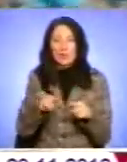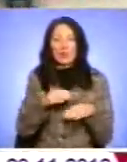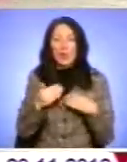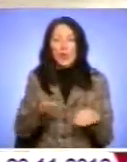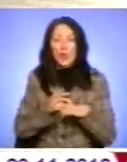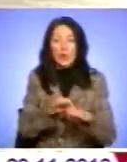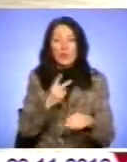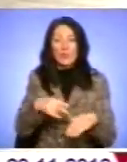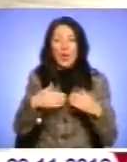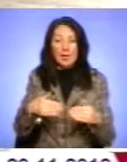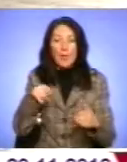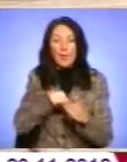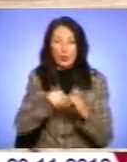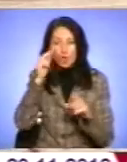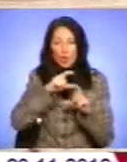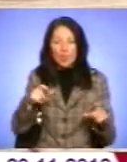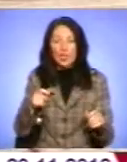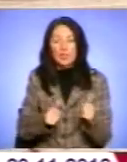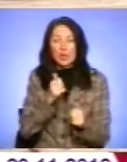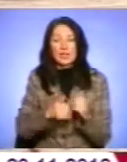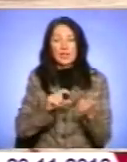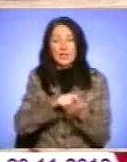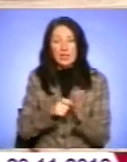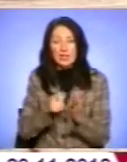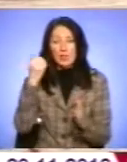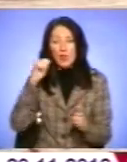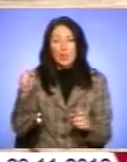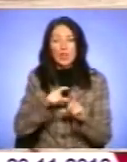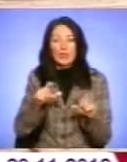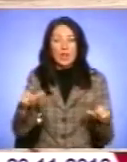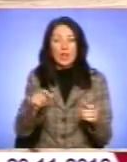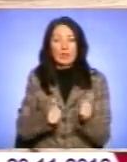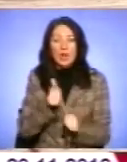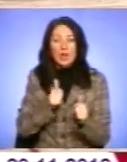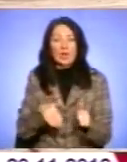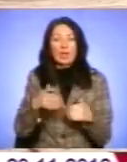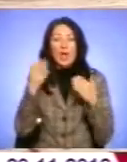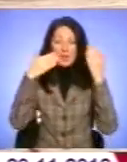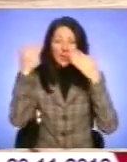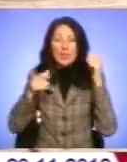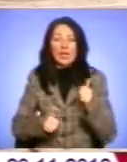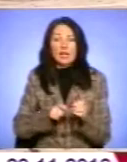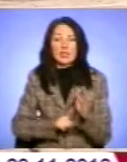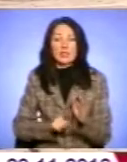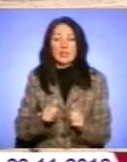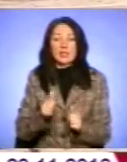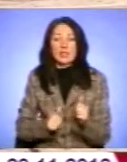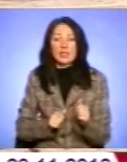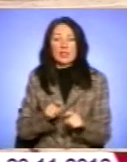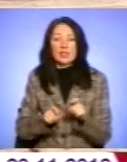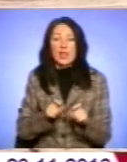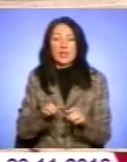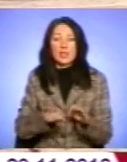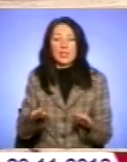етапи – внутрішньошкільні та змагання серед класів переможців шкільних змагань. На веселих стартах діти виконували вправи